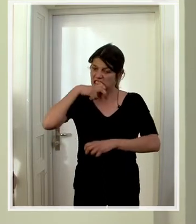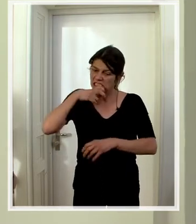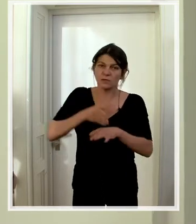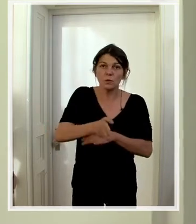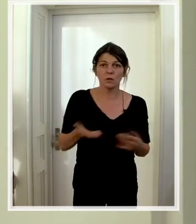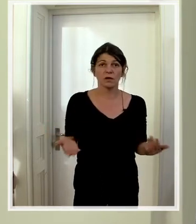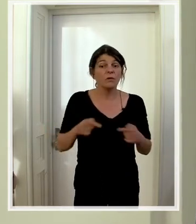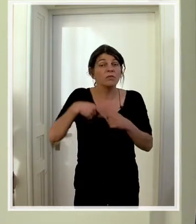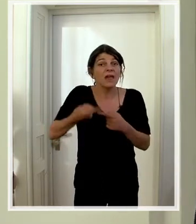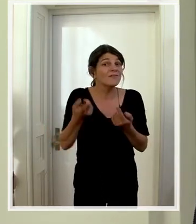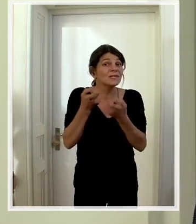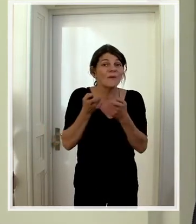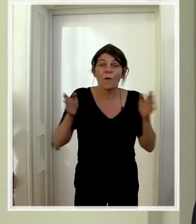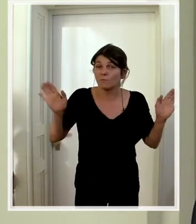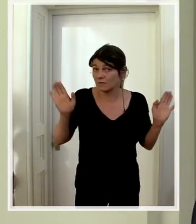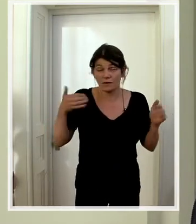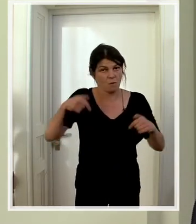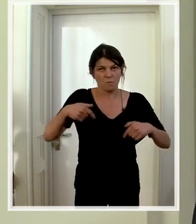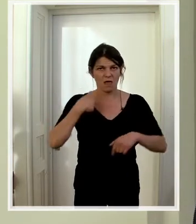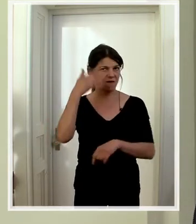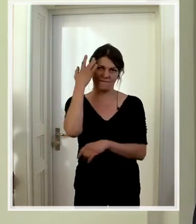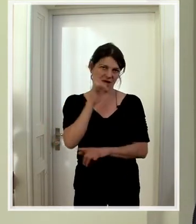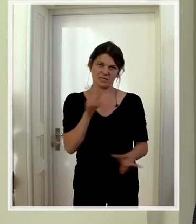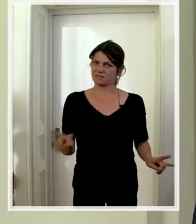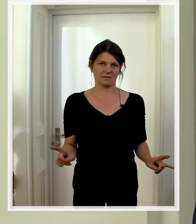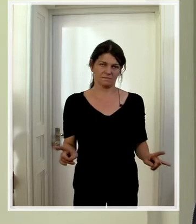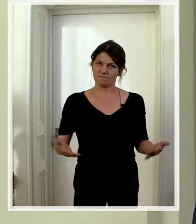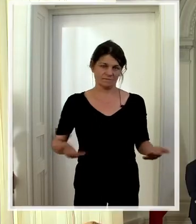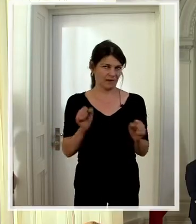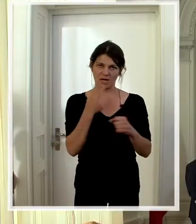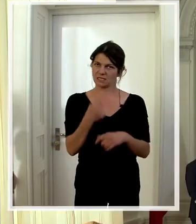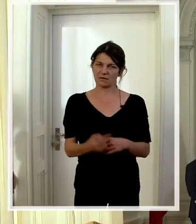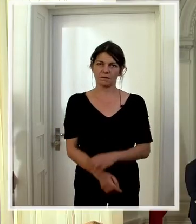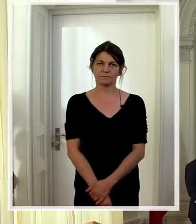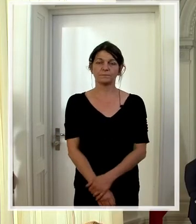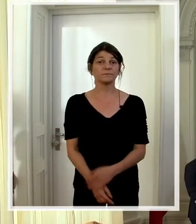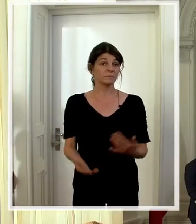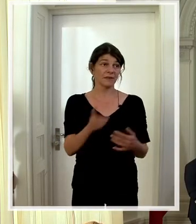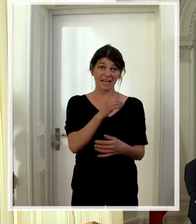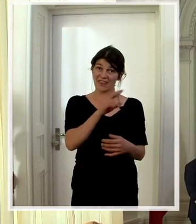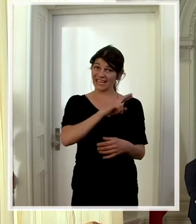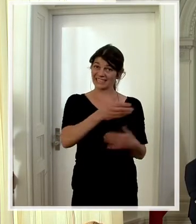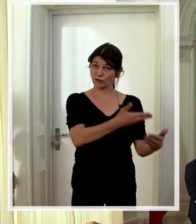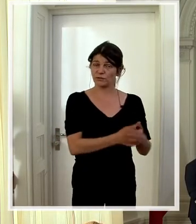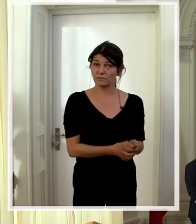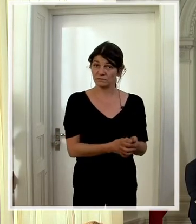was dort dann nachkommt, wissen wir im Moment effektiv auch noch nicht. Der Daniel Risch, Sie bringen zu